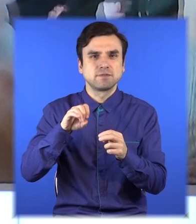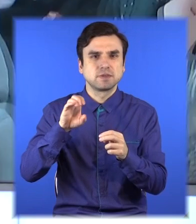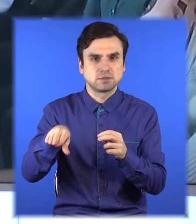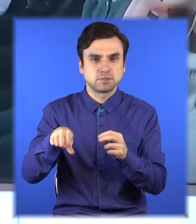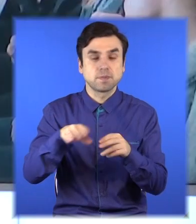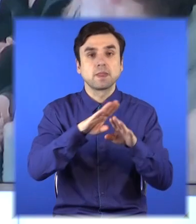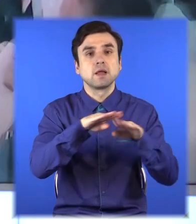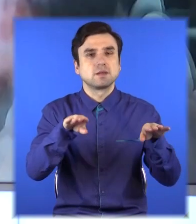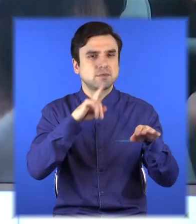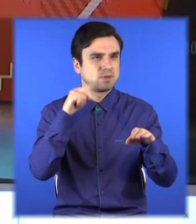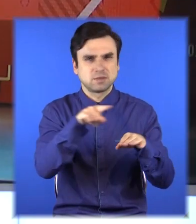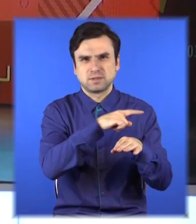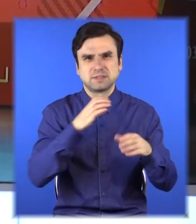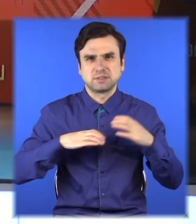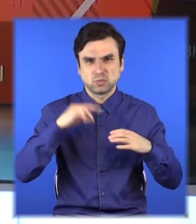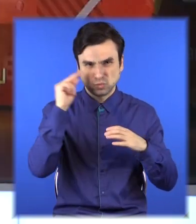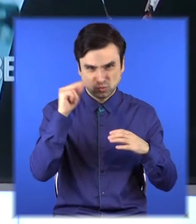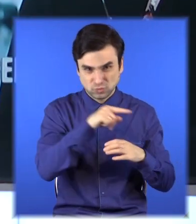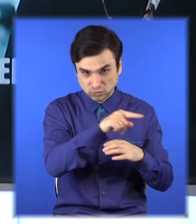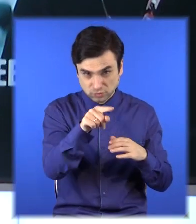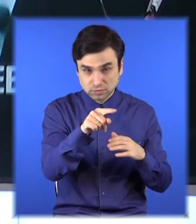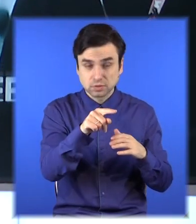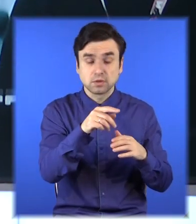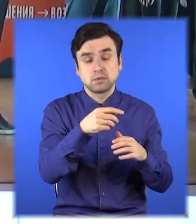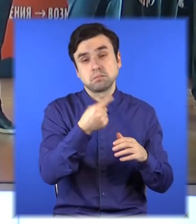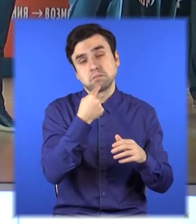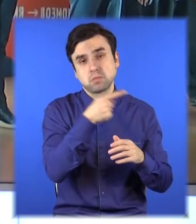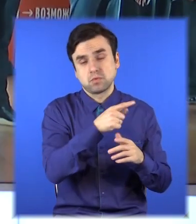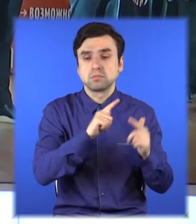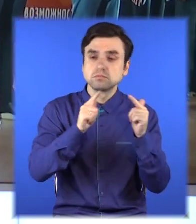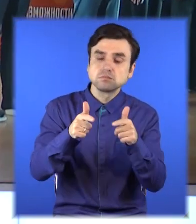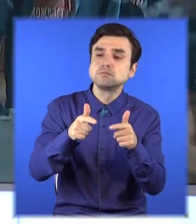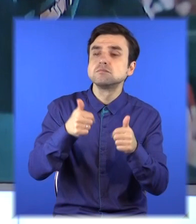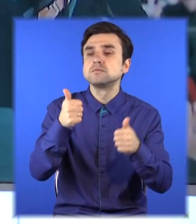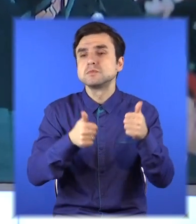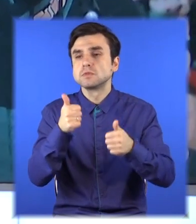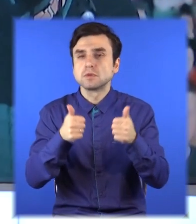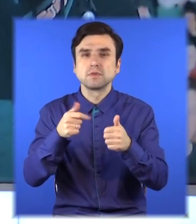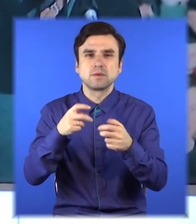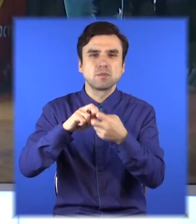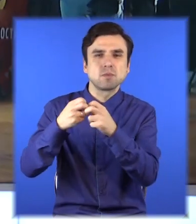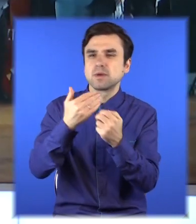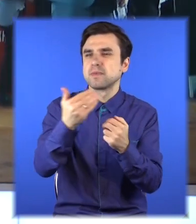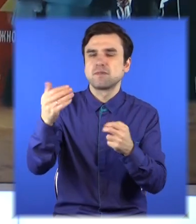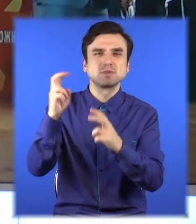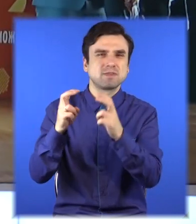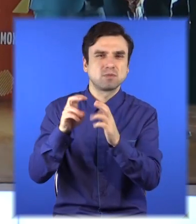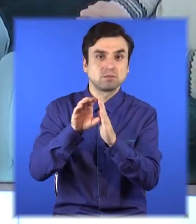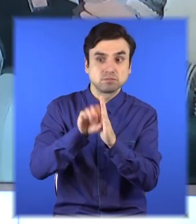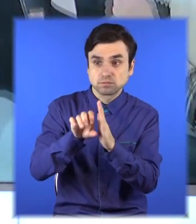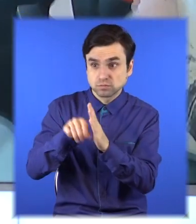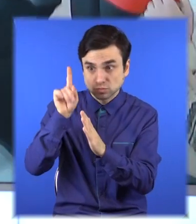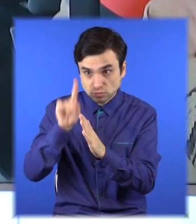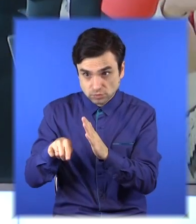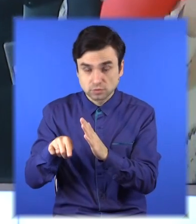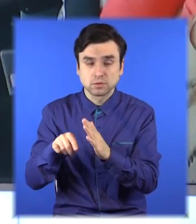в якому кожна команда має знайти рішення реальної виробничої задачі. 9 вищих і середніх навчальних закладів,